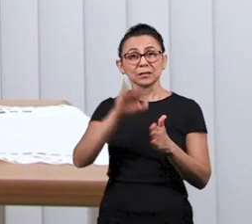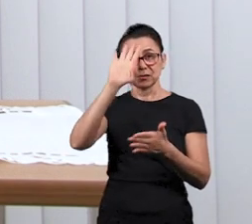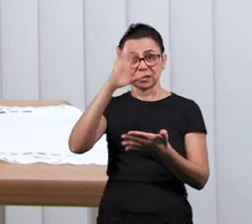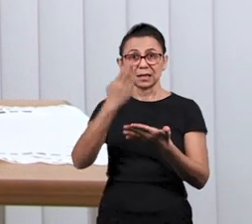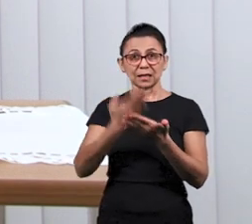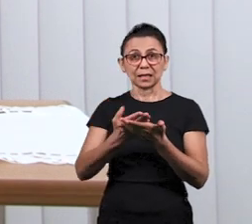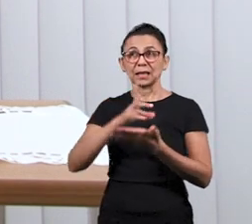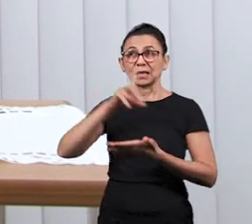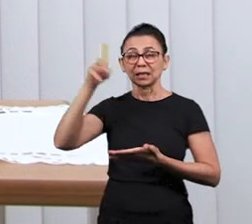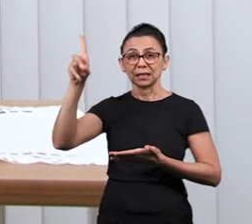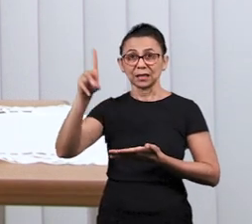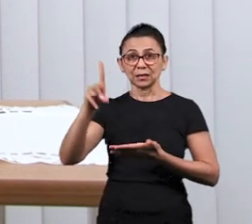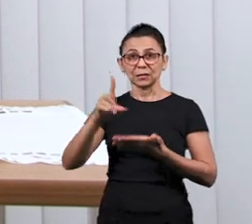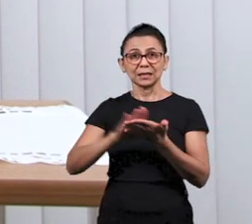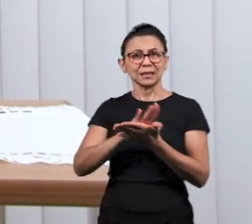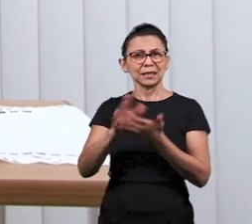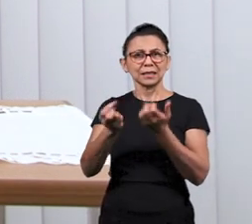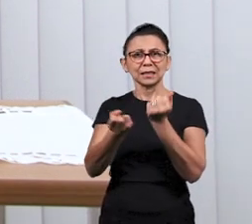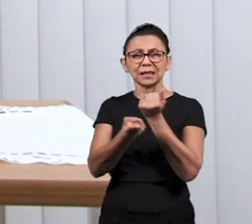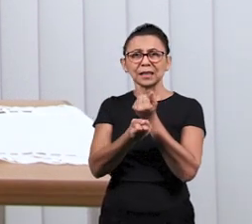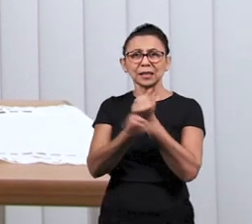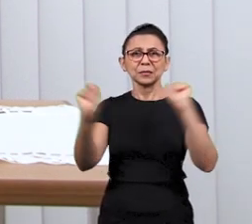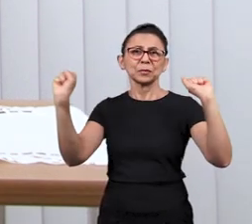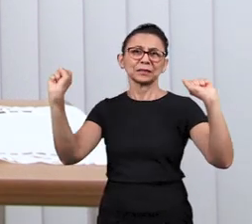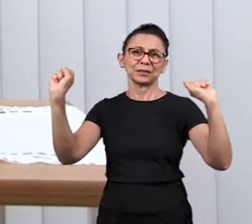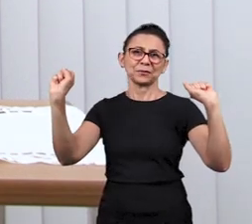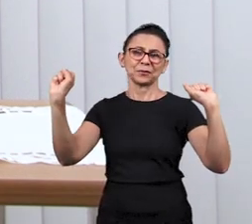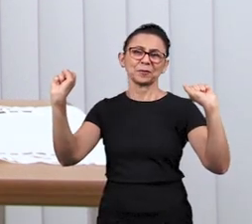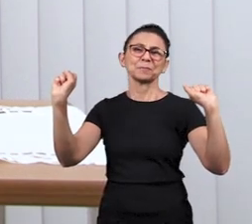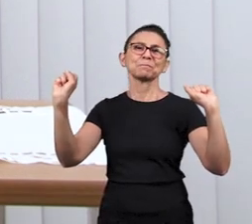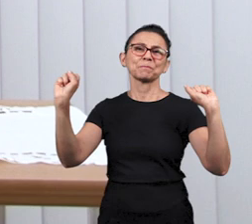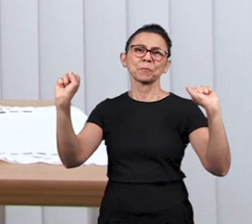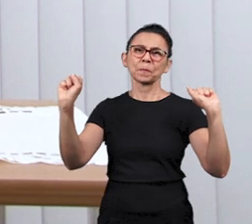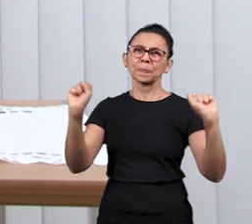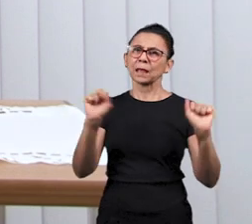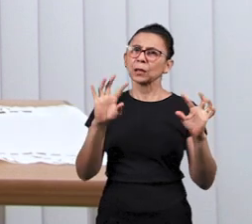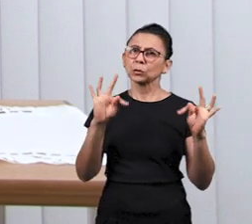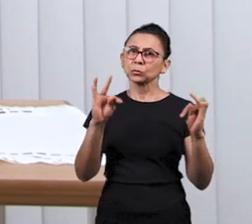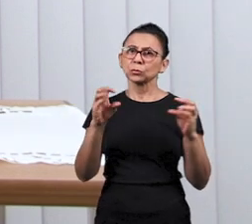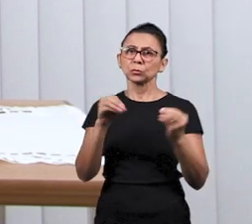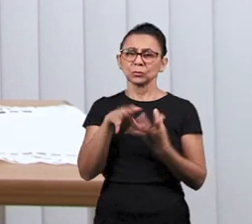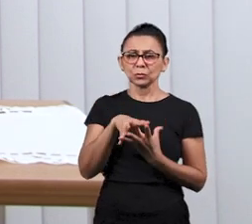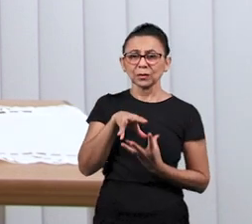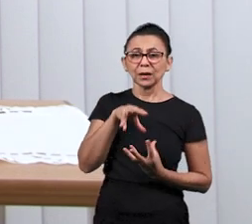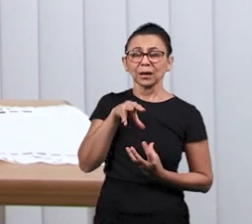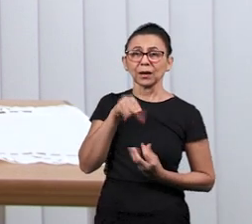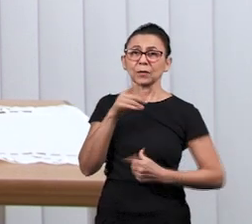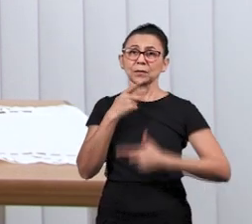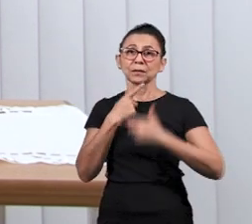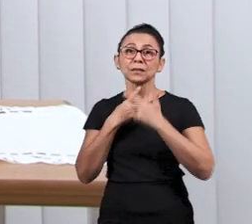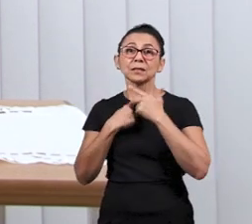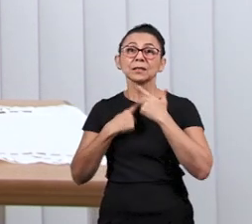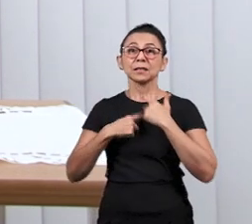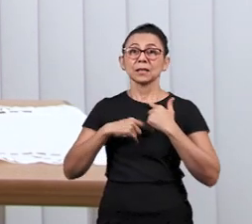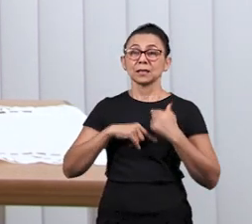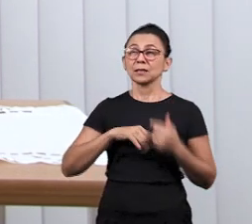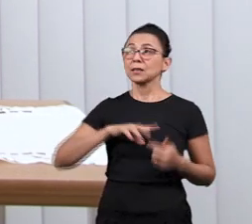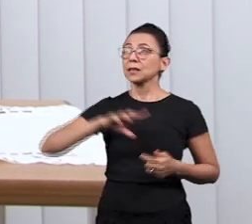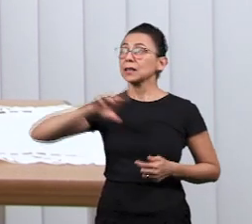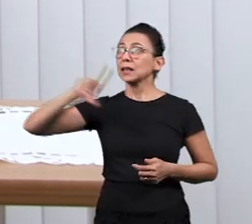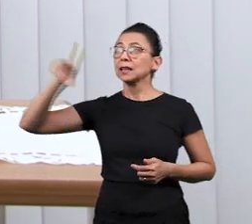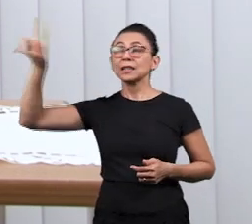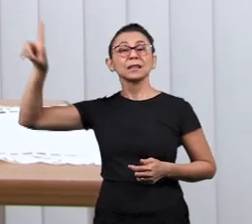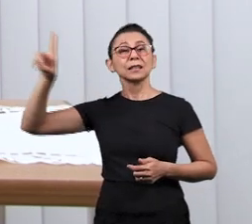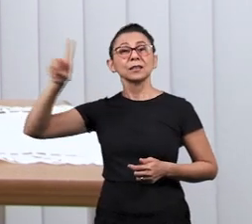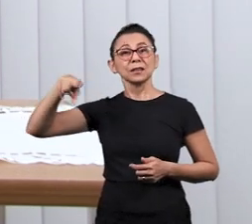Он может совершить действовать в жизни твоей, в нужде твоей, в том, в чем душа